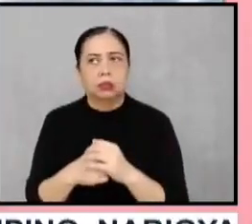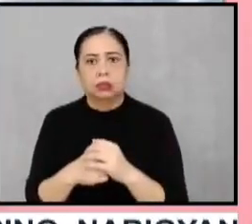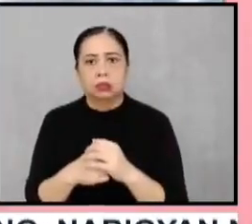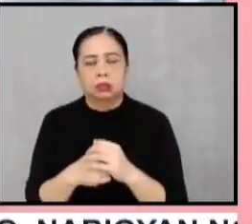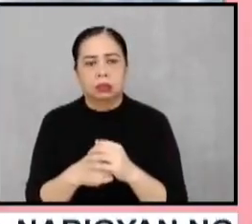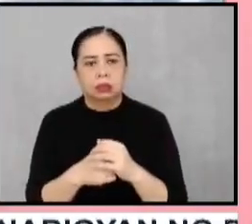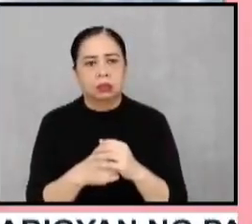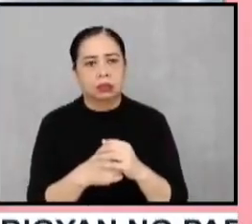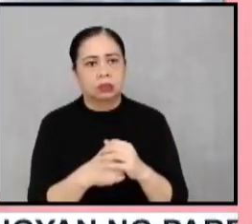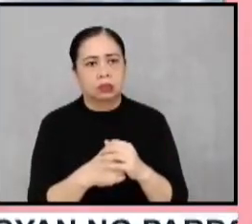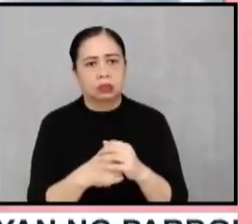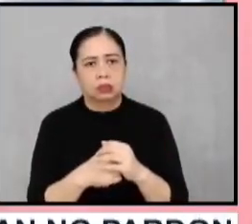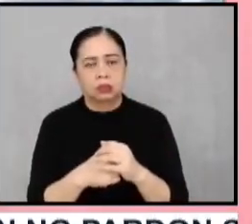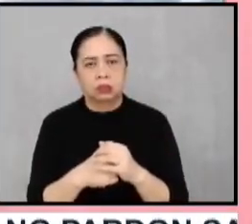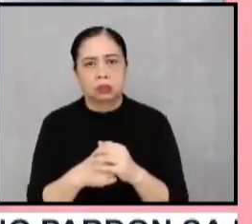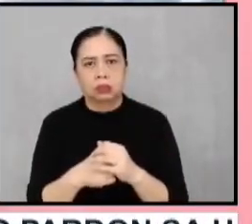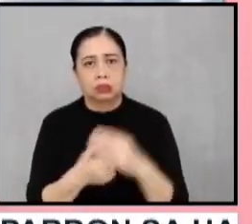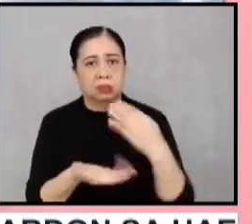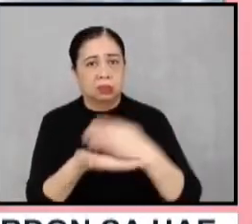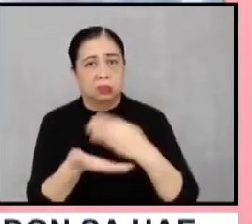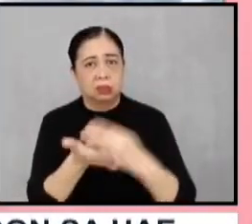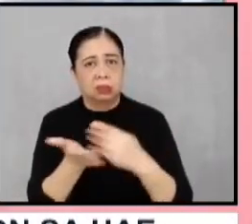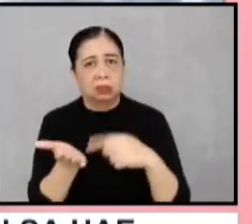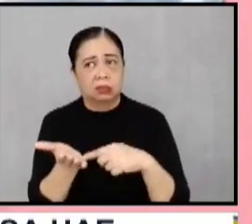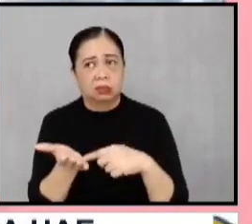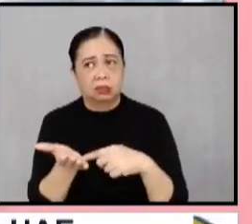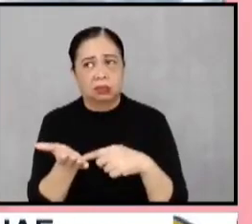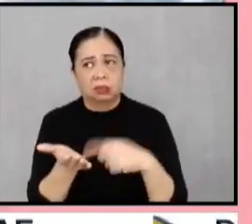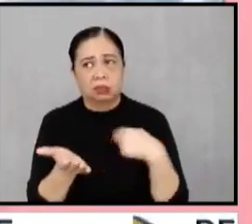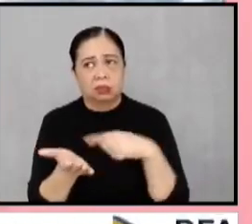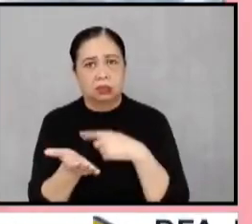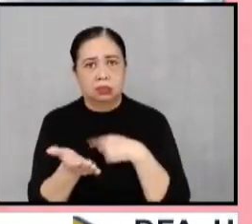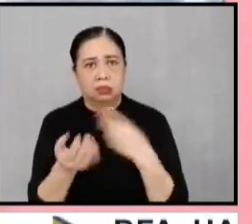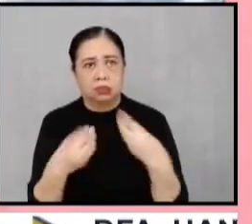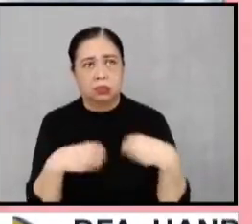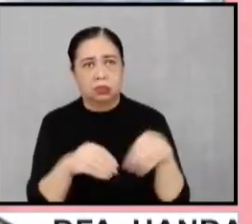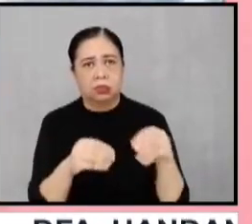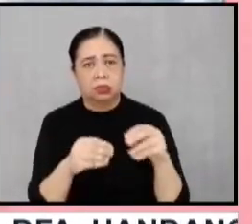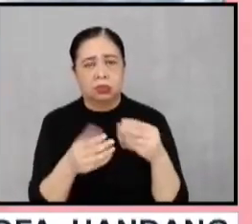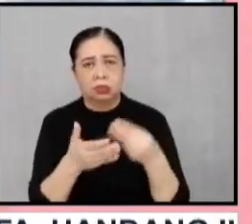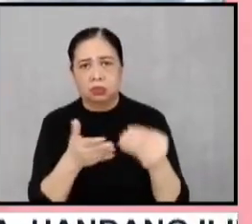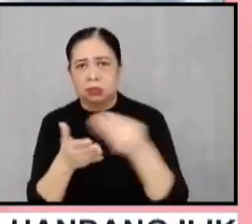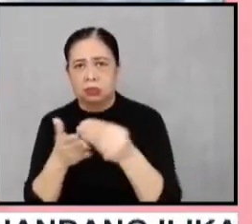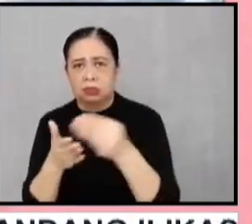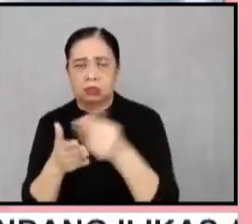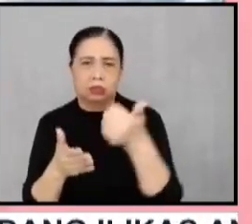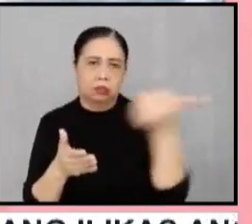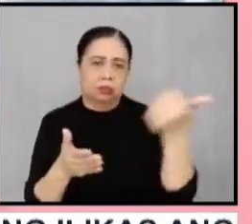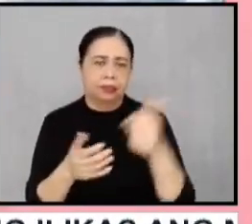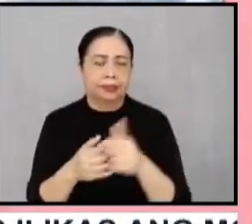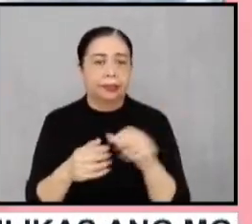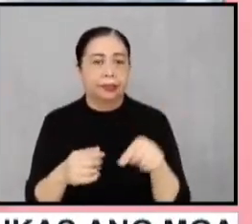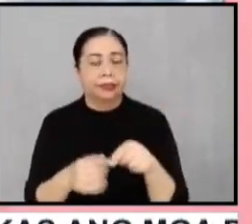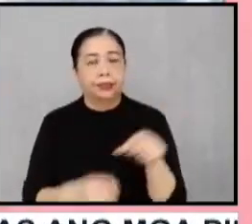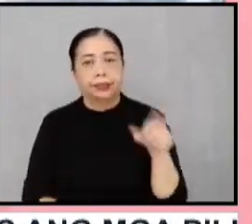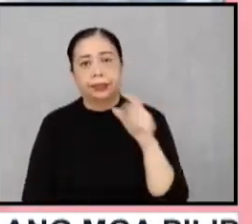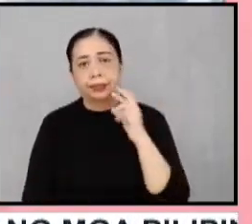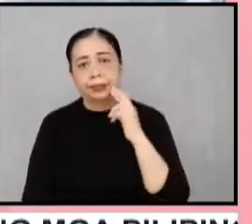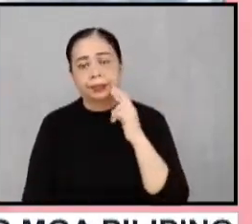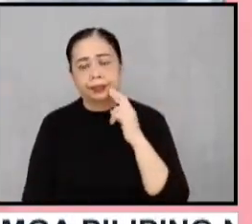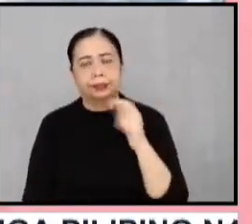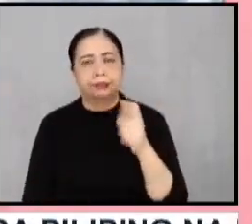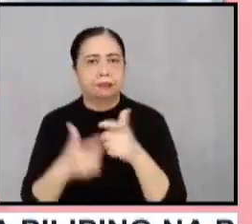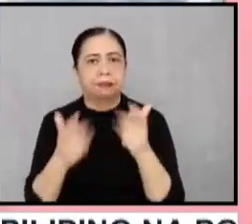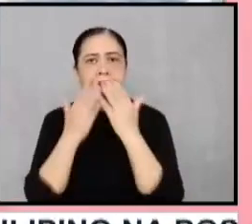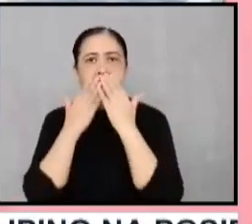ang budget namin ay na pupunta rin sa ibang bilihin. Kaya si Nanay Rosario, malaki ang pasasalamat